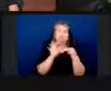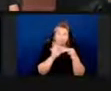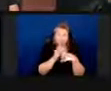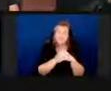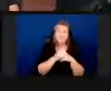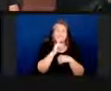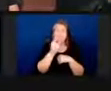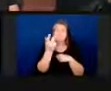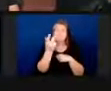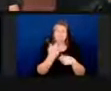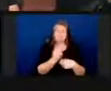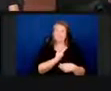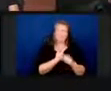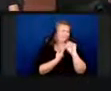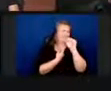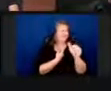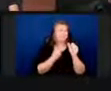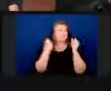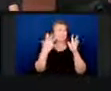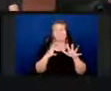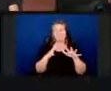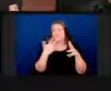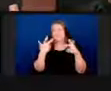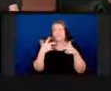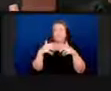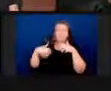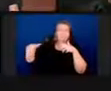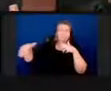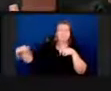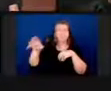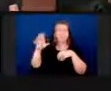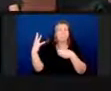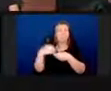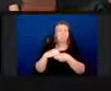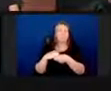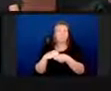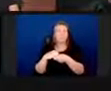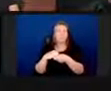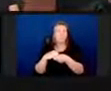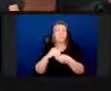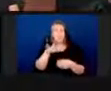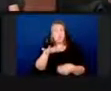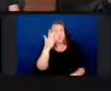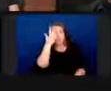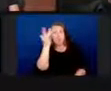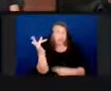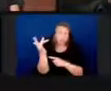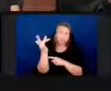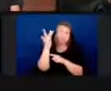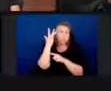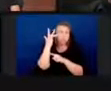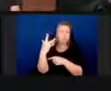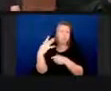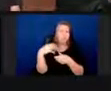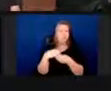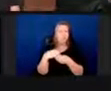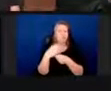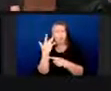عليه كشريك عمل معكم. أريد أن أستكمل عما تحدث عليه زميلي عند